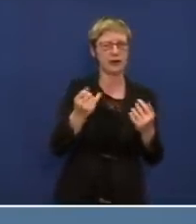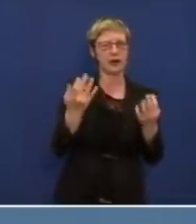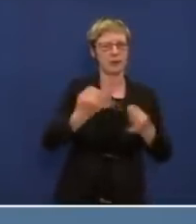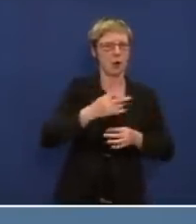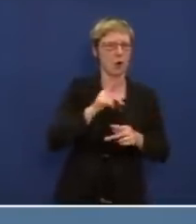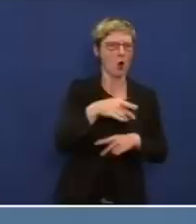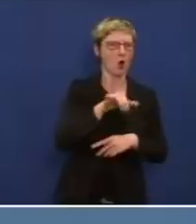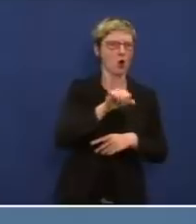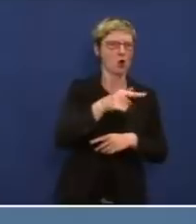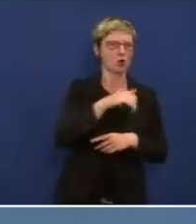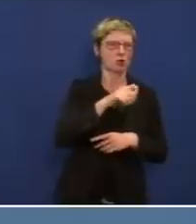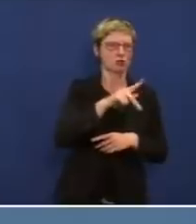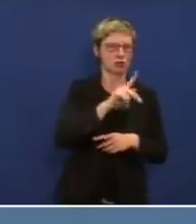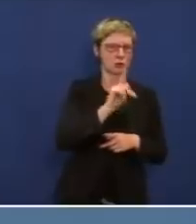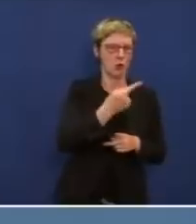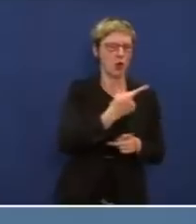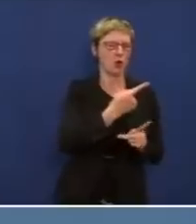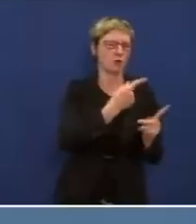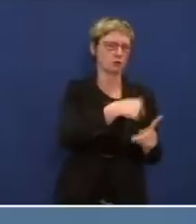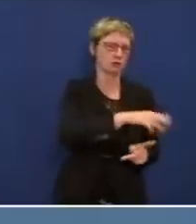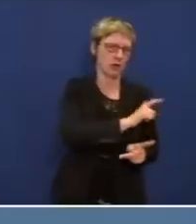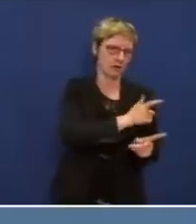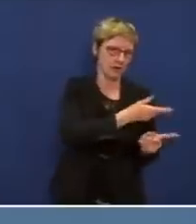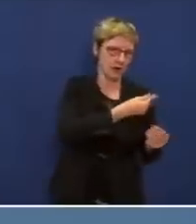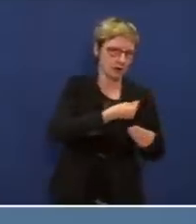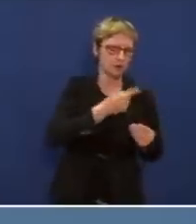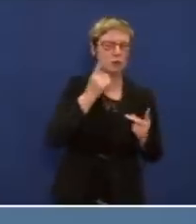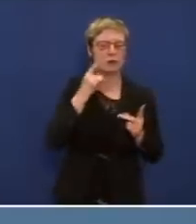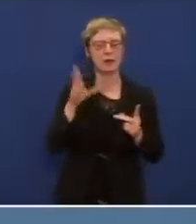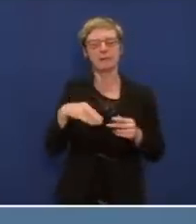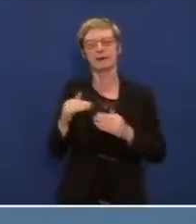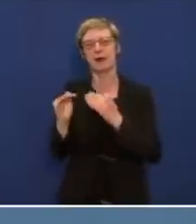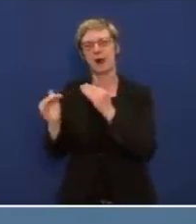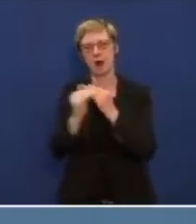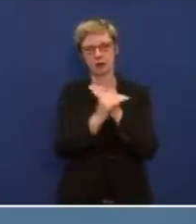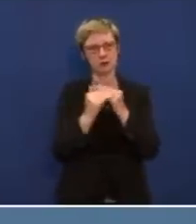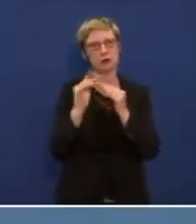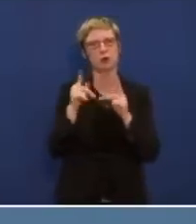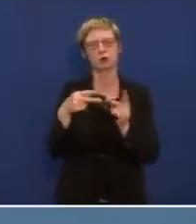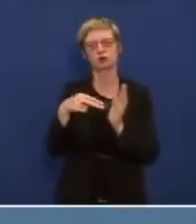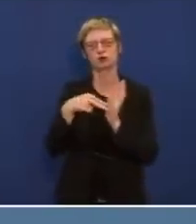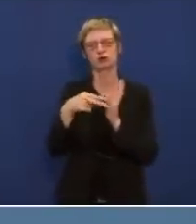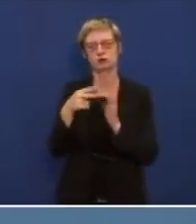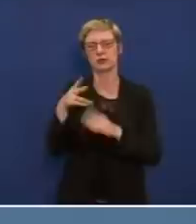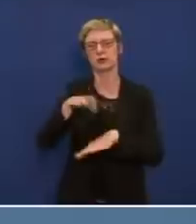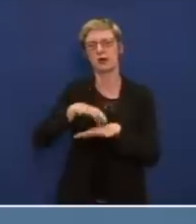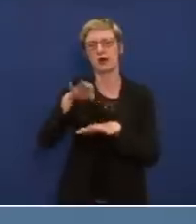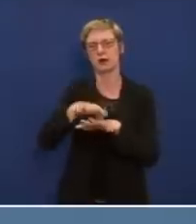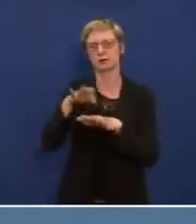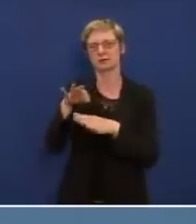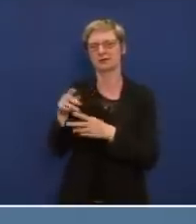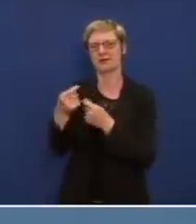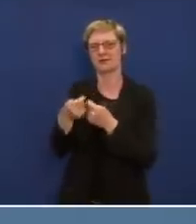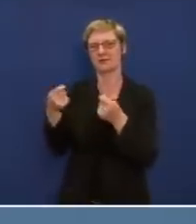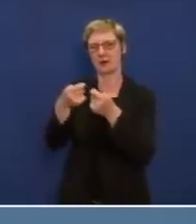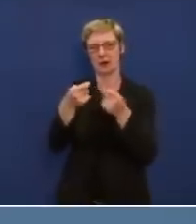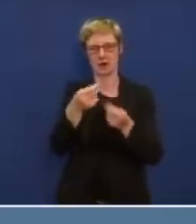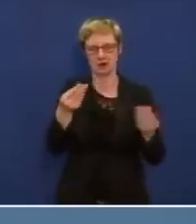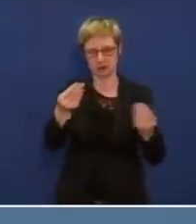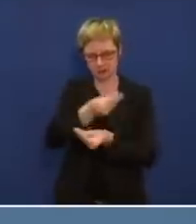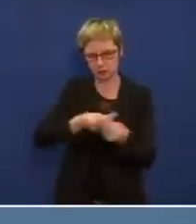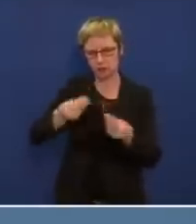Impfkommission, die wird derzeit mit den Ländern und den zuständigen Verbänden der Ärzteschaft